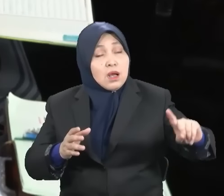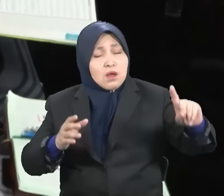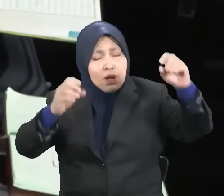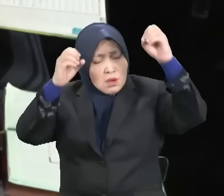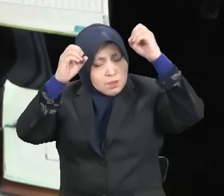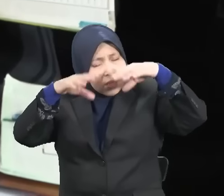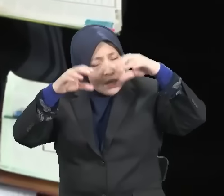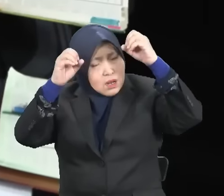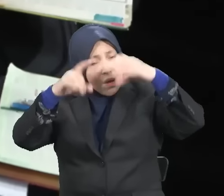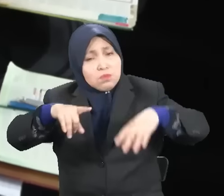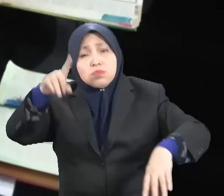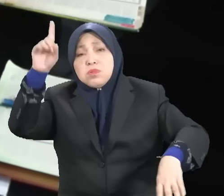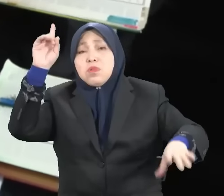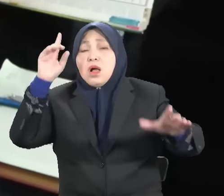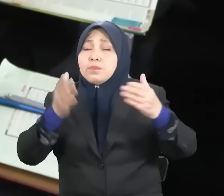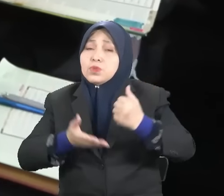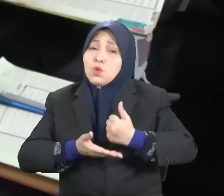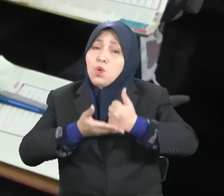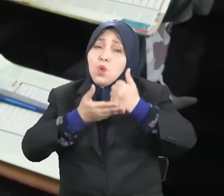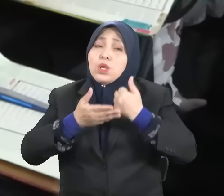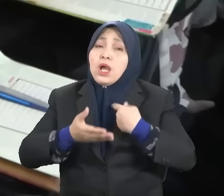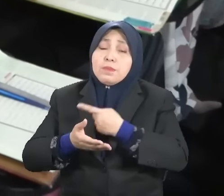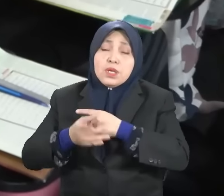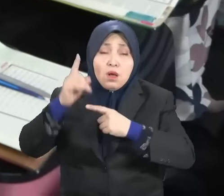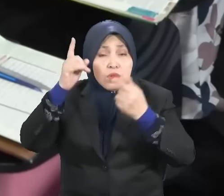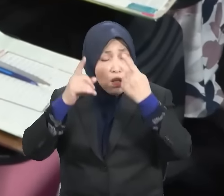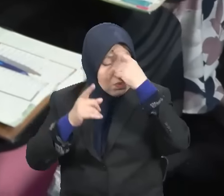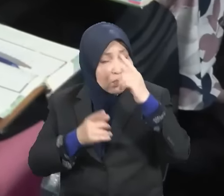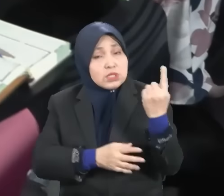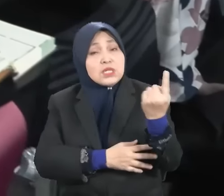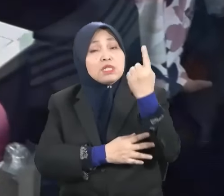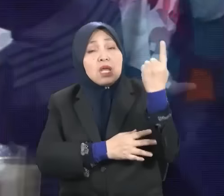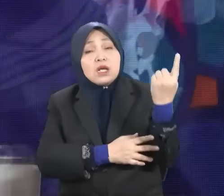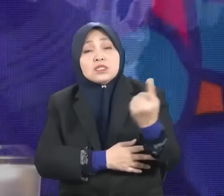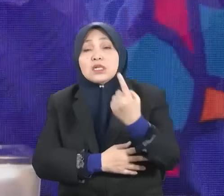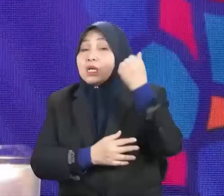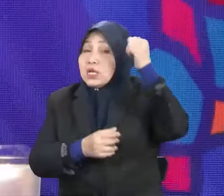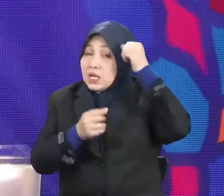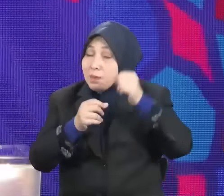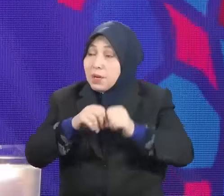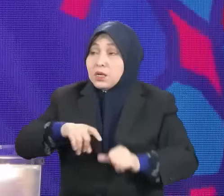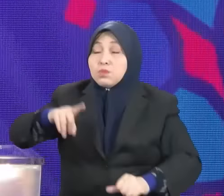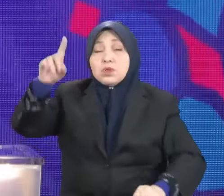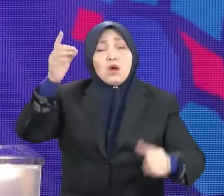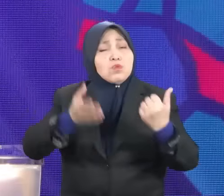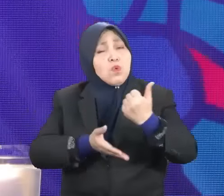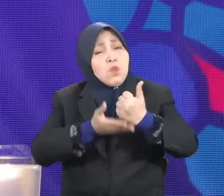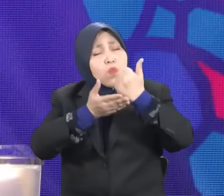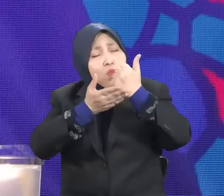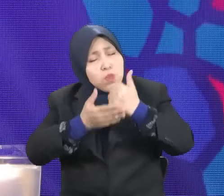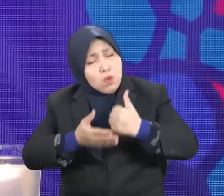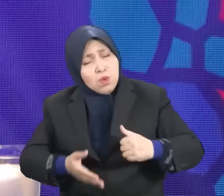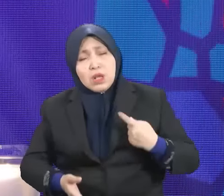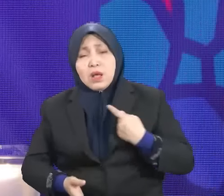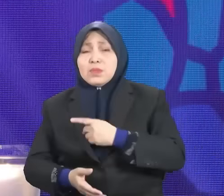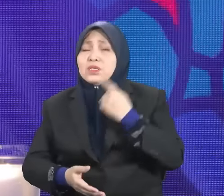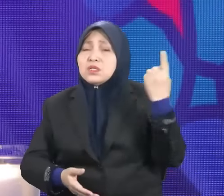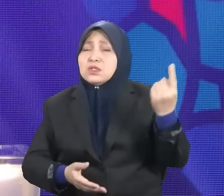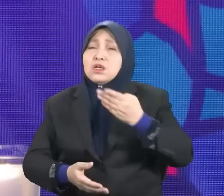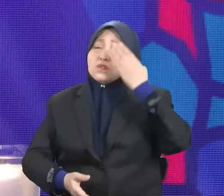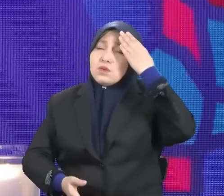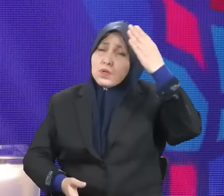ya arhamarrohimin Tolong kami ya Allah untuk kami senantiasa ingat kepadamu Tolong kami ya Allah untuk kami senantiasa